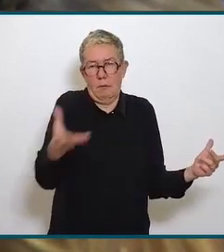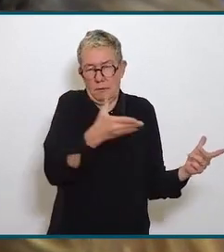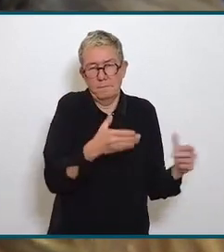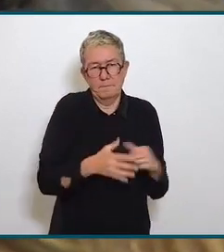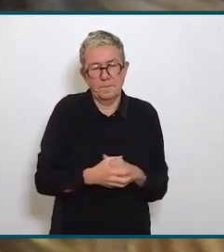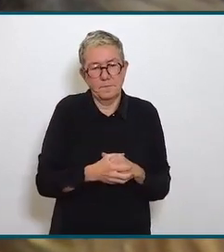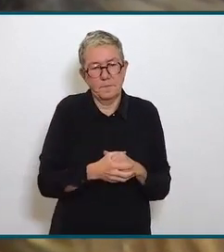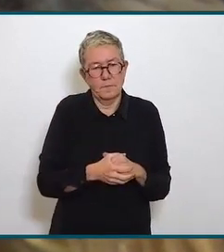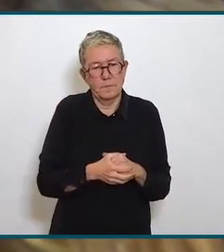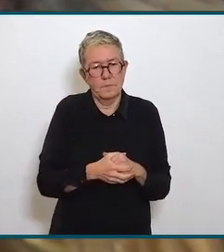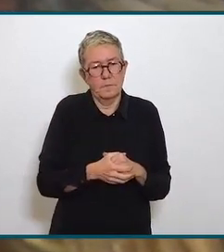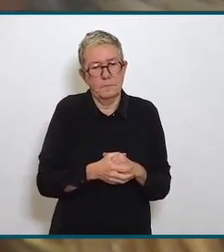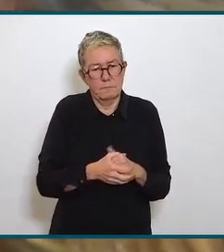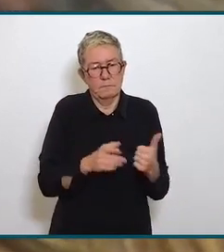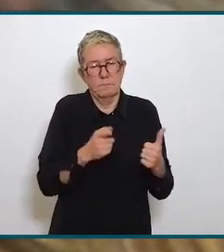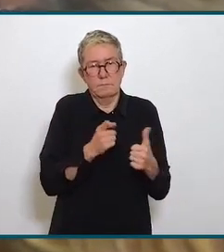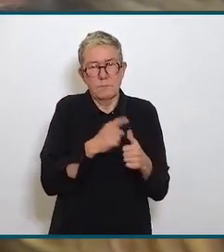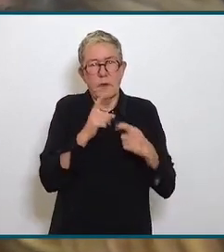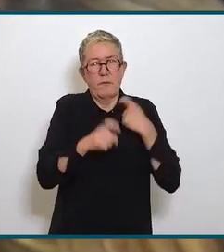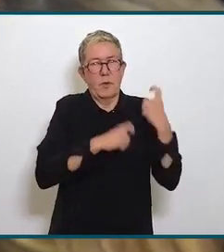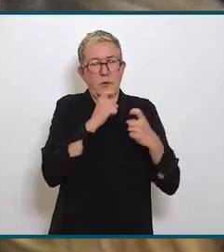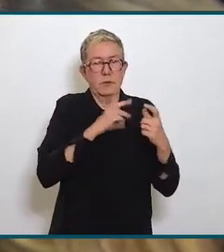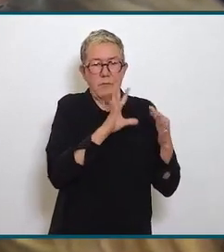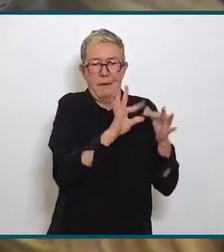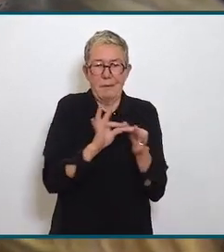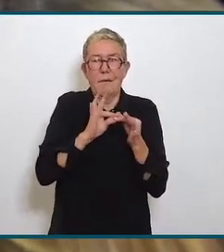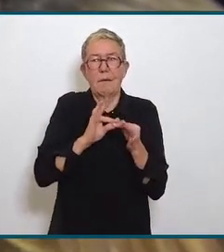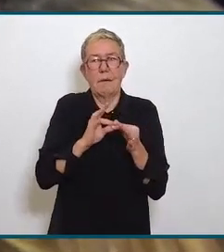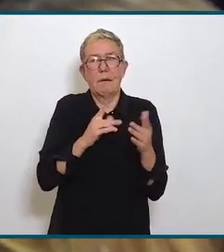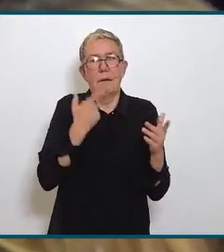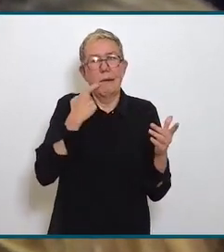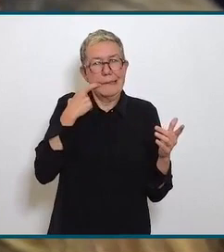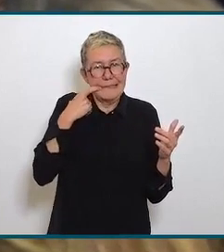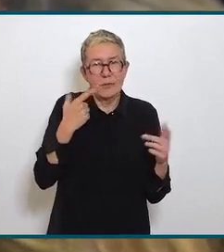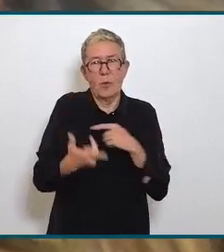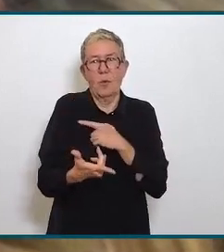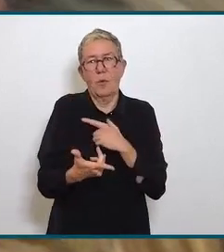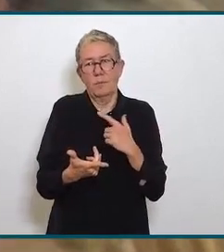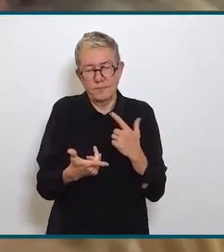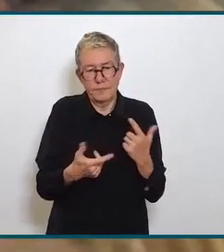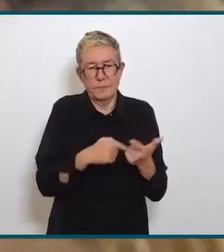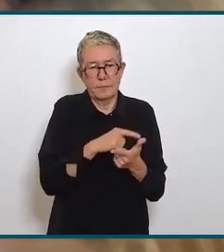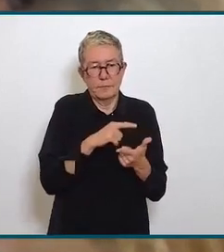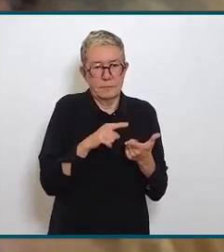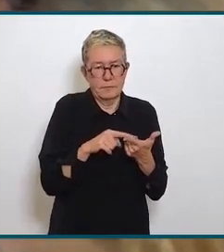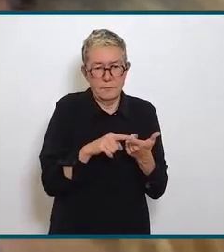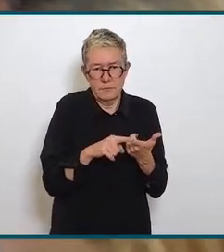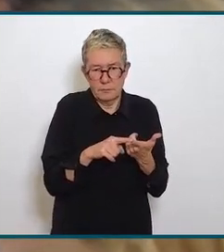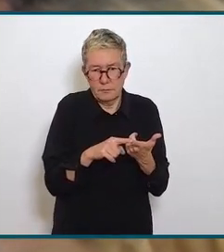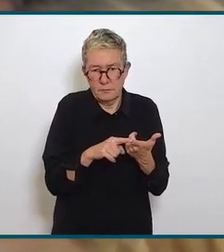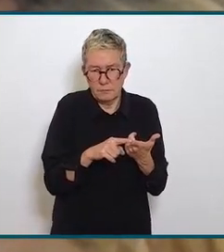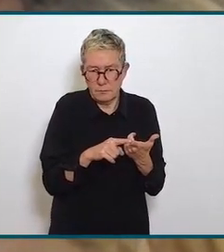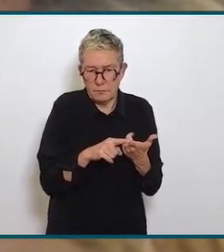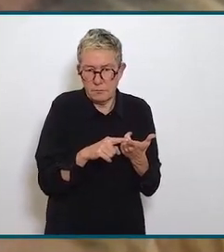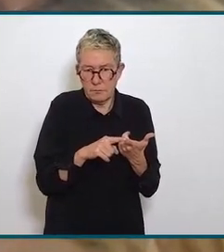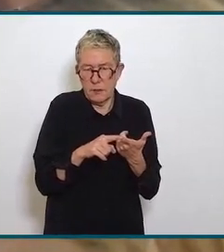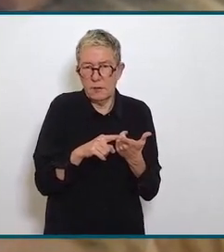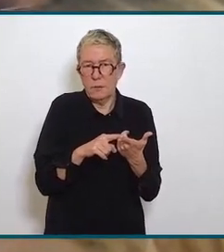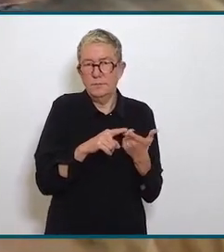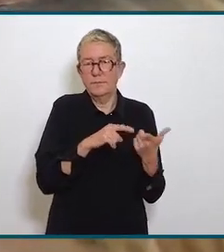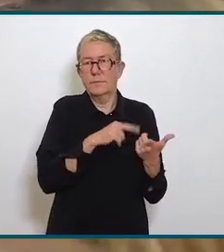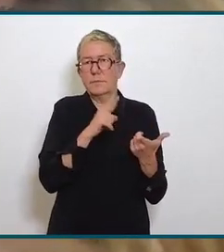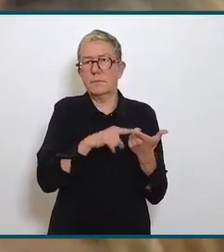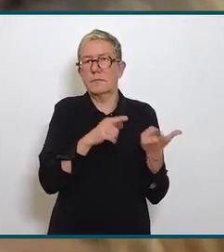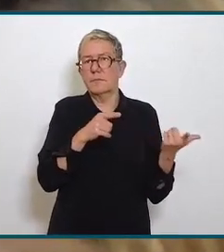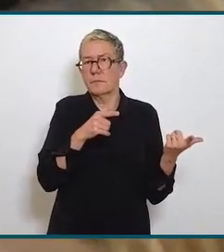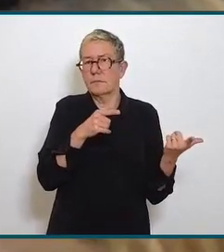majeurs. Les violences liées aux addictions précitées, le harcèlement de rue avec les jeunes filles et plus généralement les femmes, à